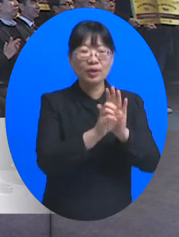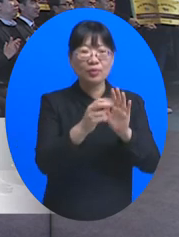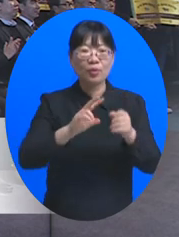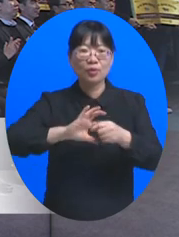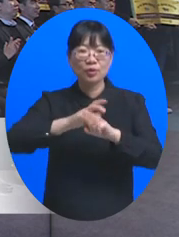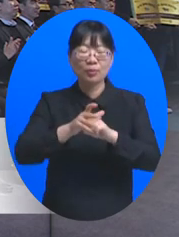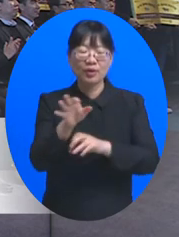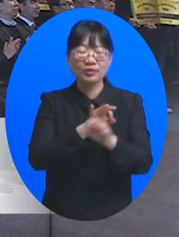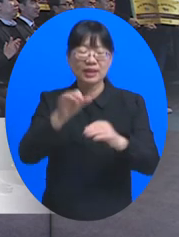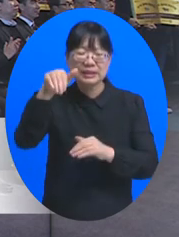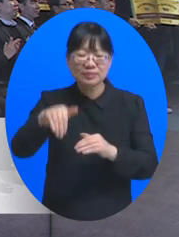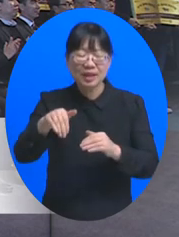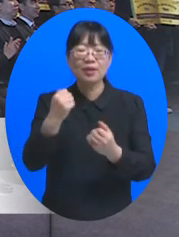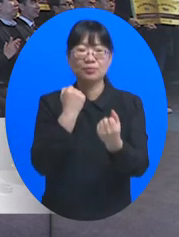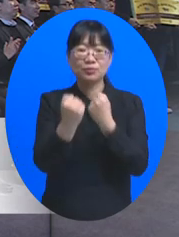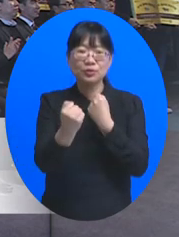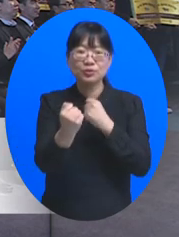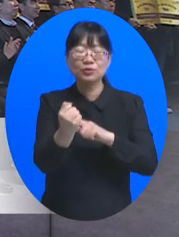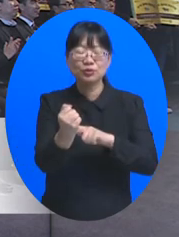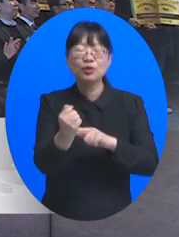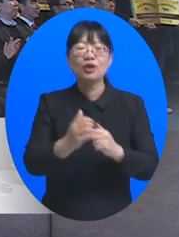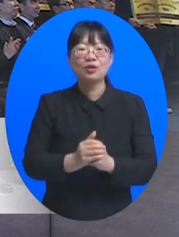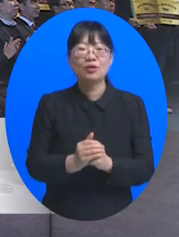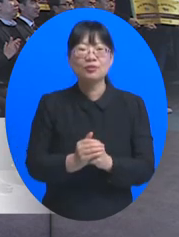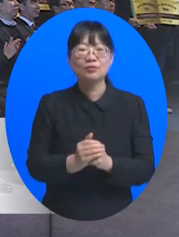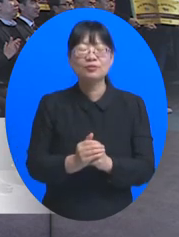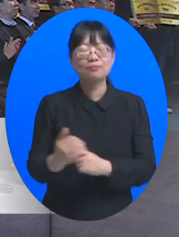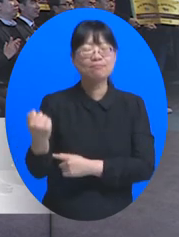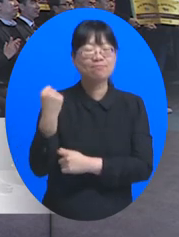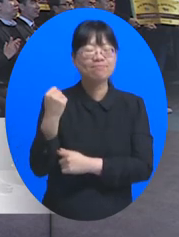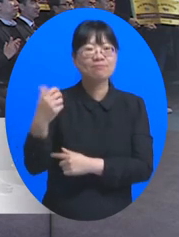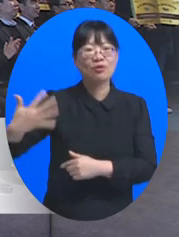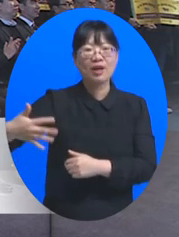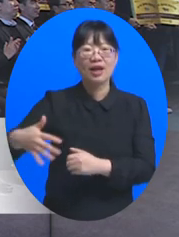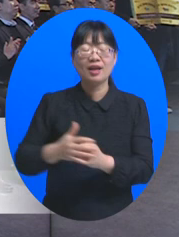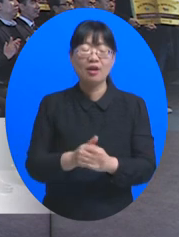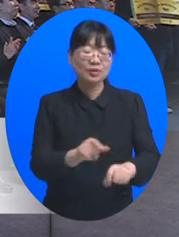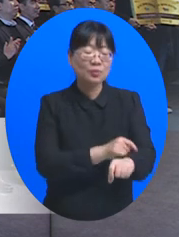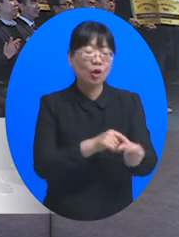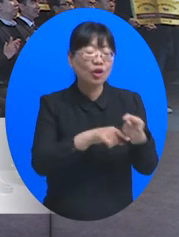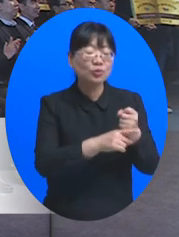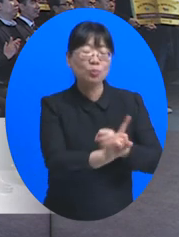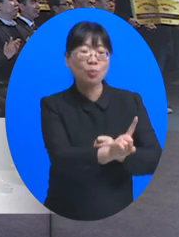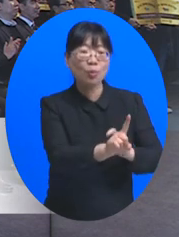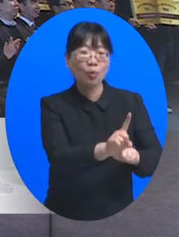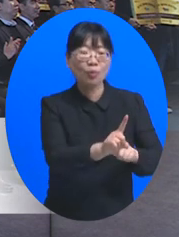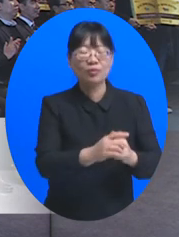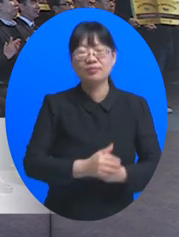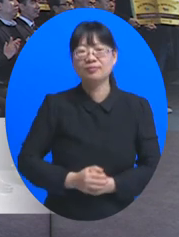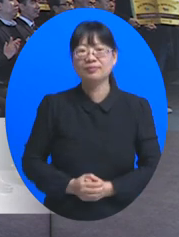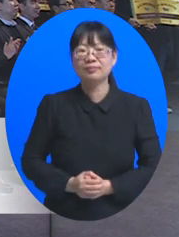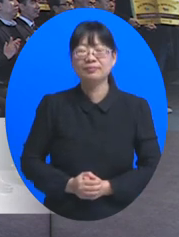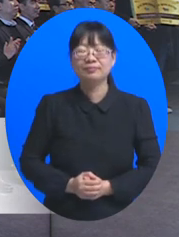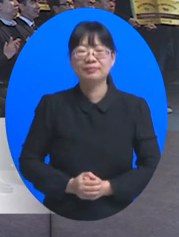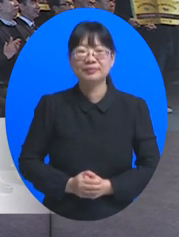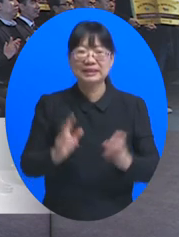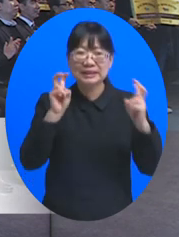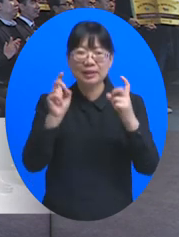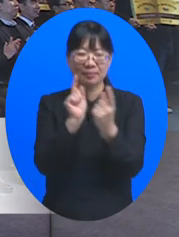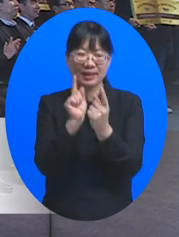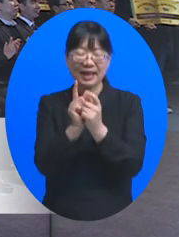경기 침체 속에서 괄목할 만한 행보가 아닌가 싶은데요. 특별한 이유가 있는지 최재영 기자가 기업들